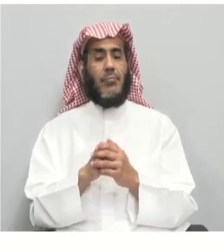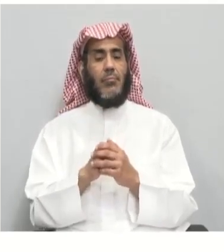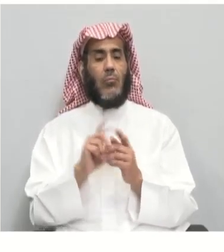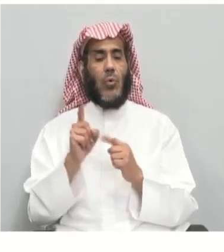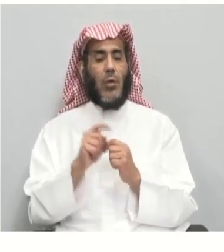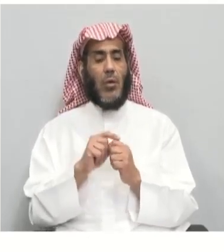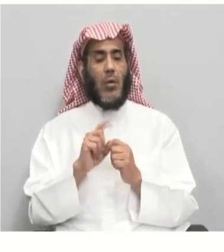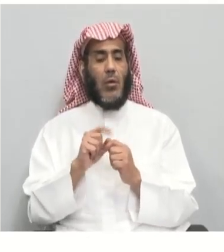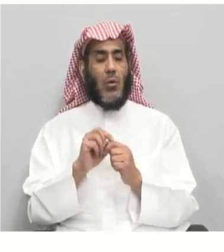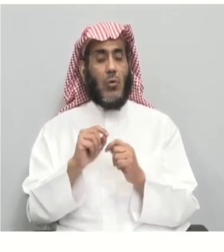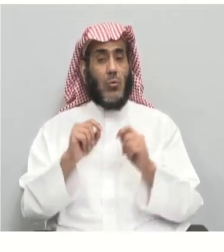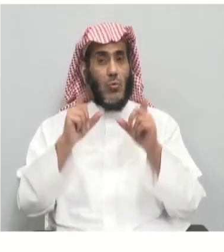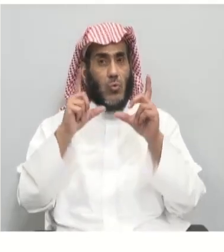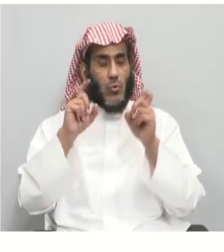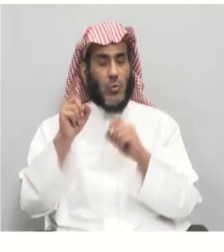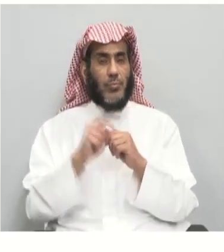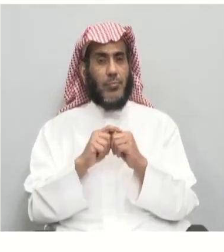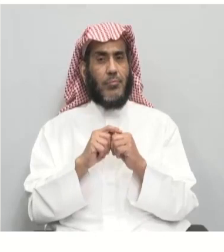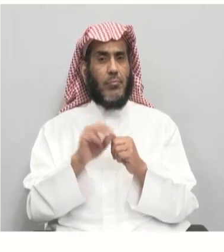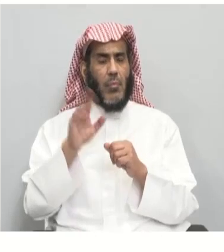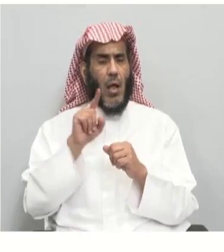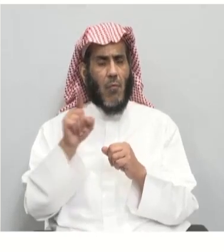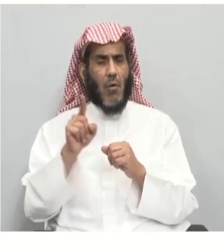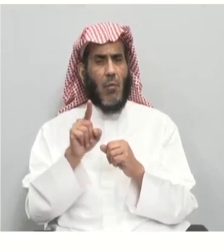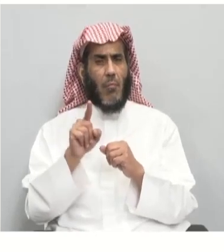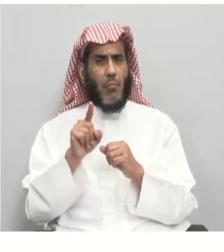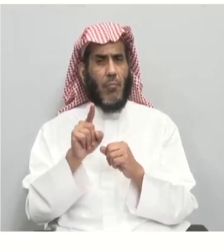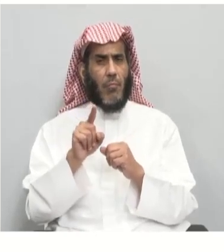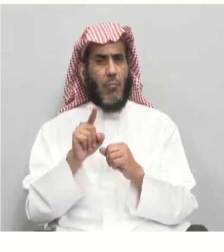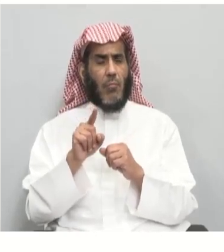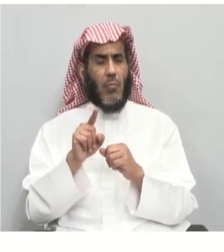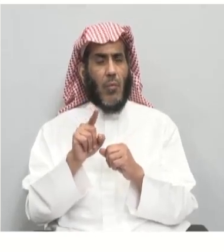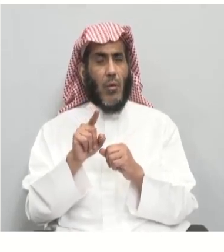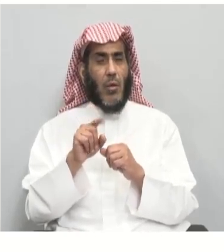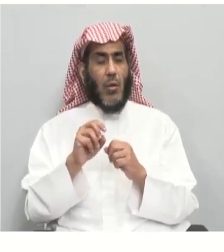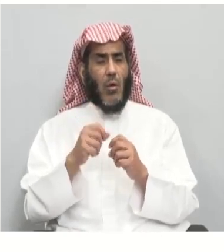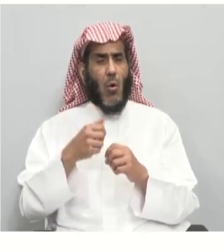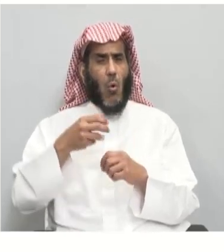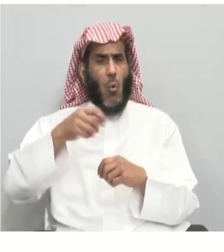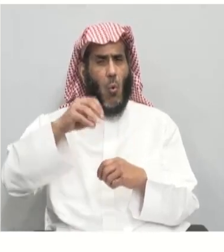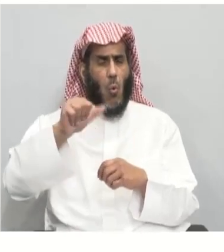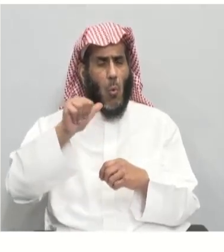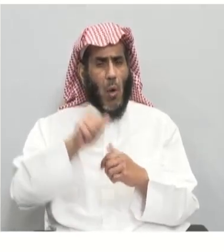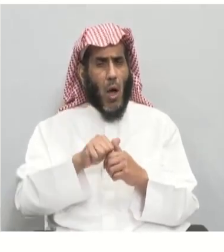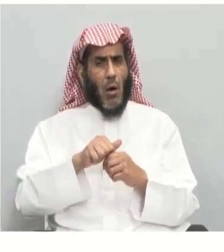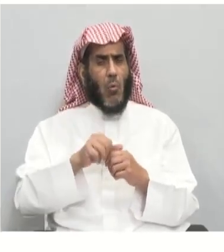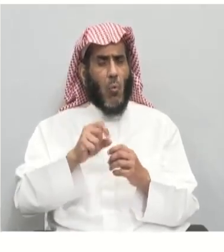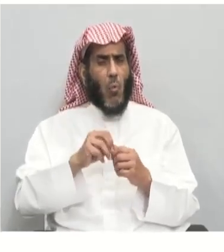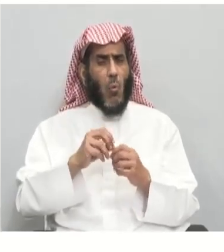هنا لدينا صوره هل فيها نقوم باستهلاك للماء